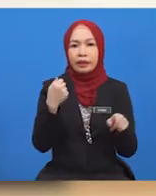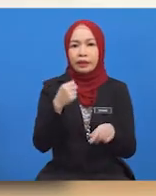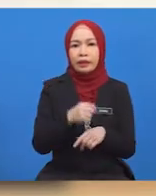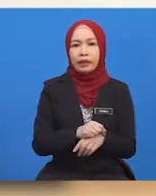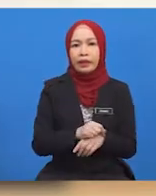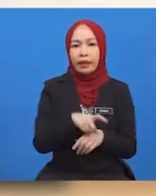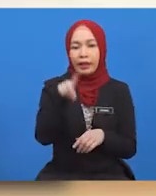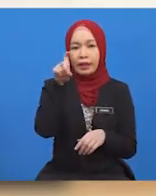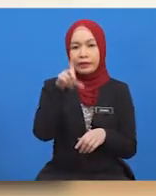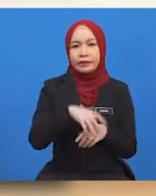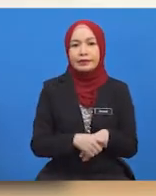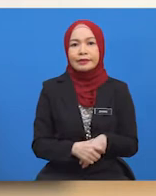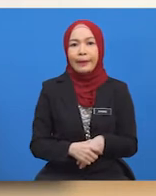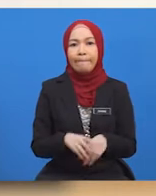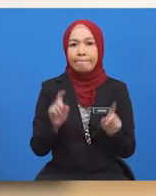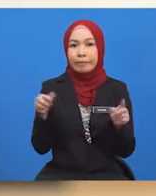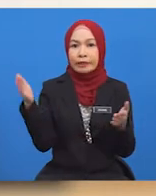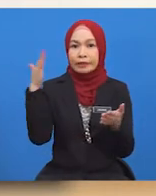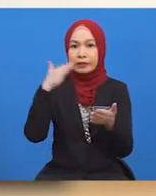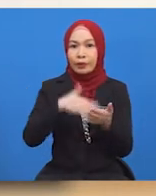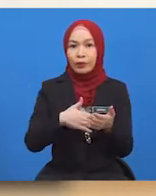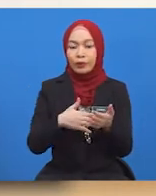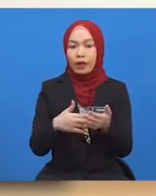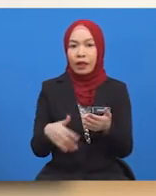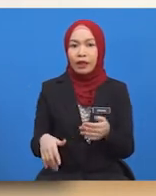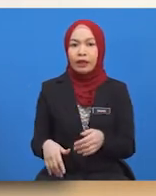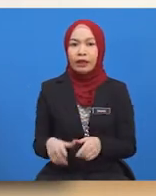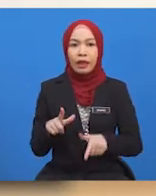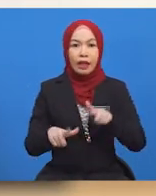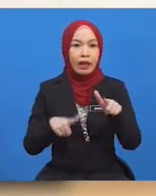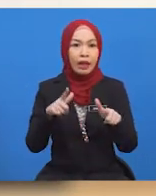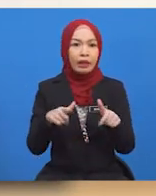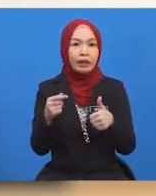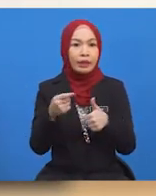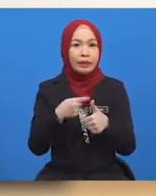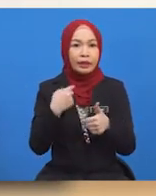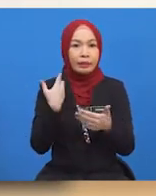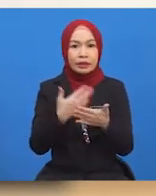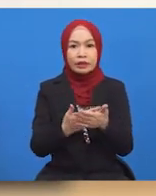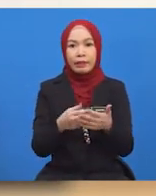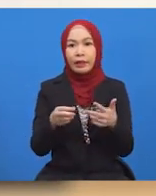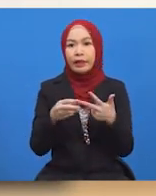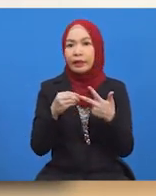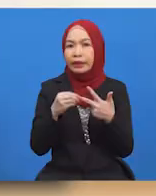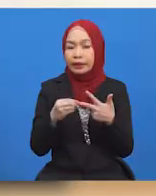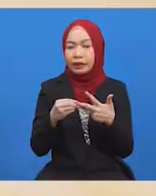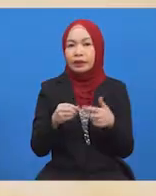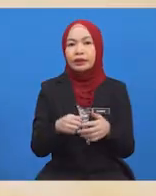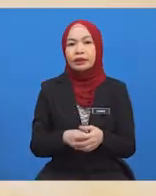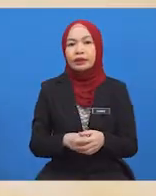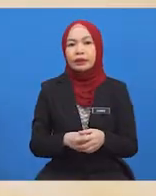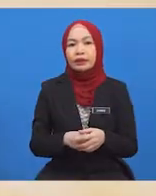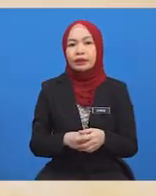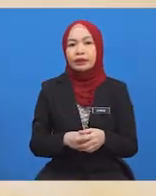Murid-murid perlu ulang semula langkah pertama sehingga langkah ketiga seperti yang